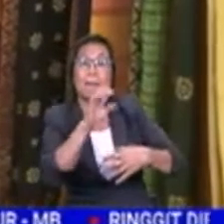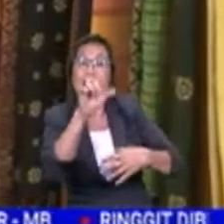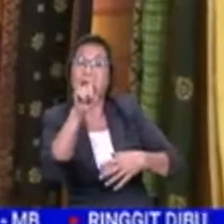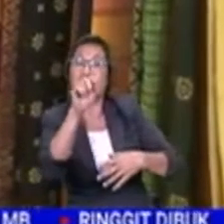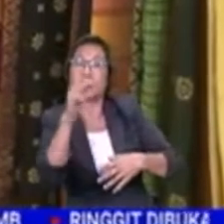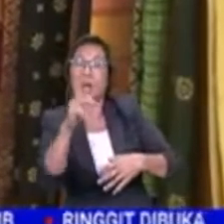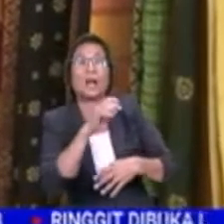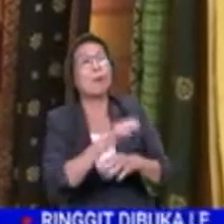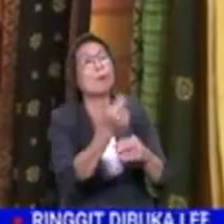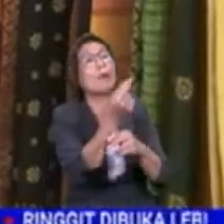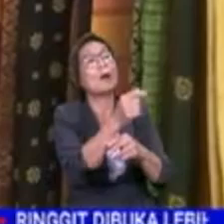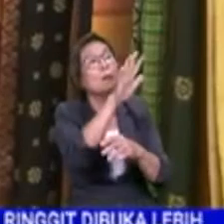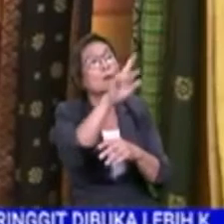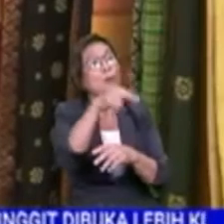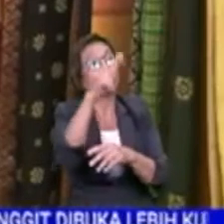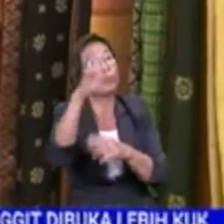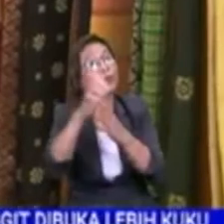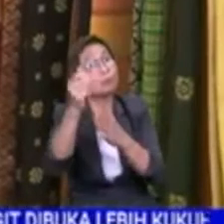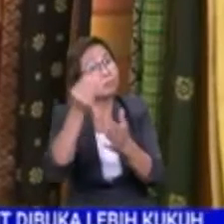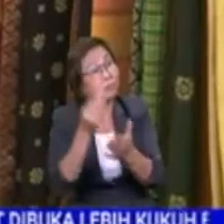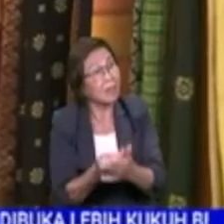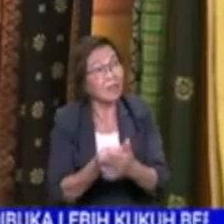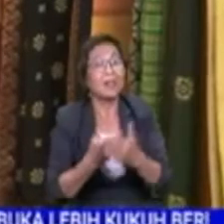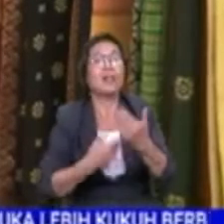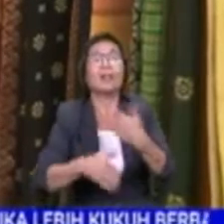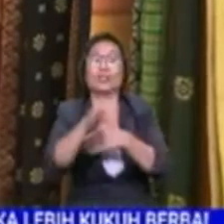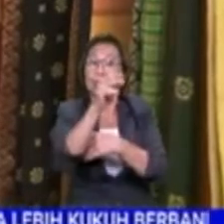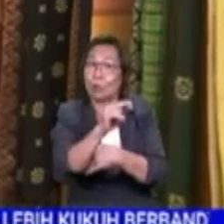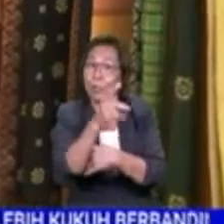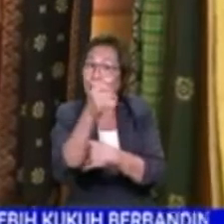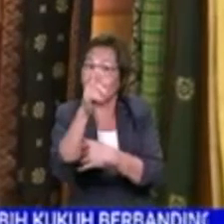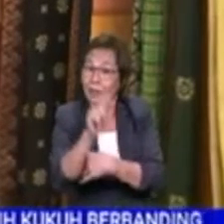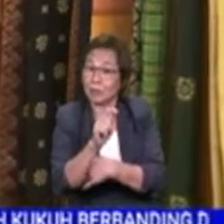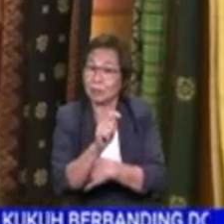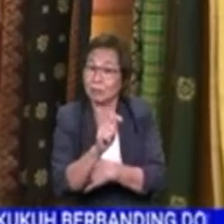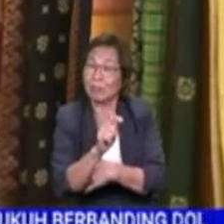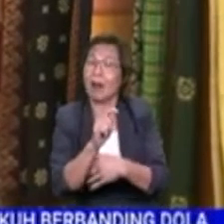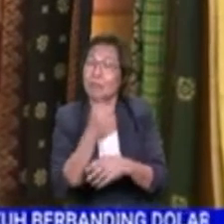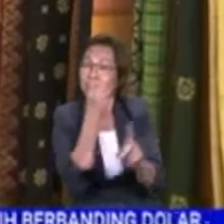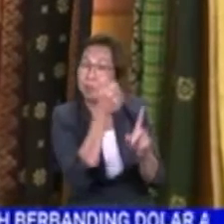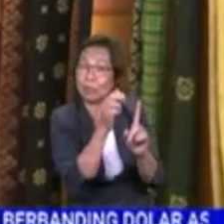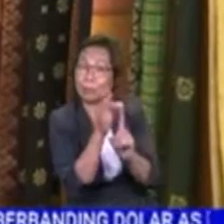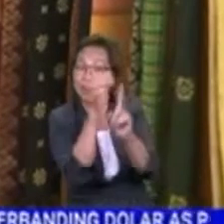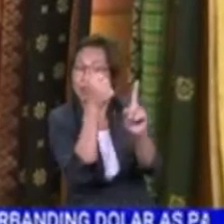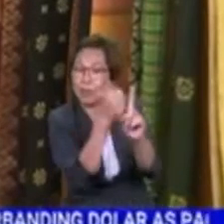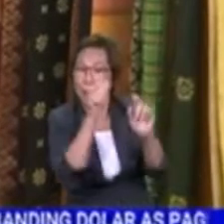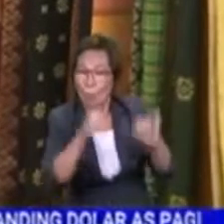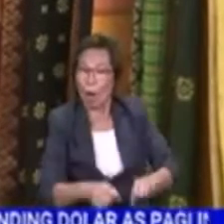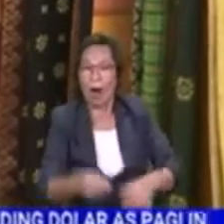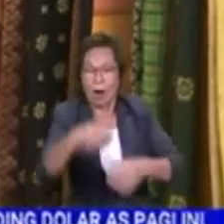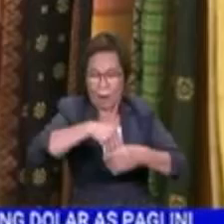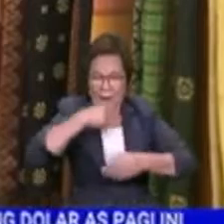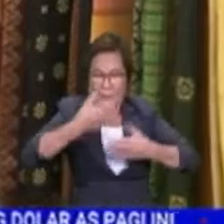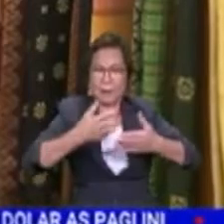berharga RM5,200. Dan songket ini mempunyai pesonanya tersendiri kerana ia boleh digayakan di sebelah